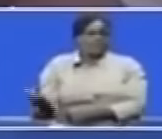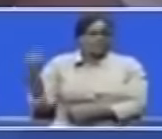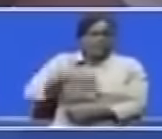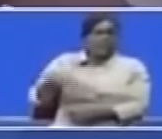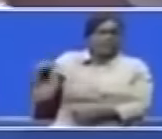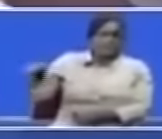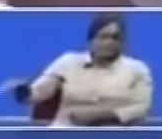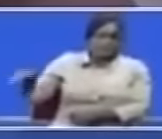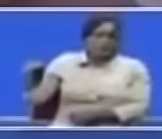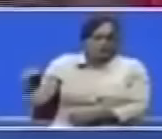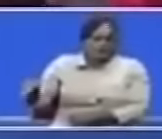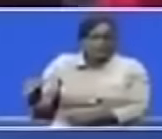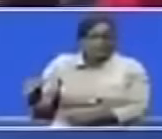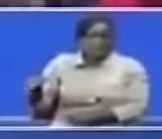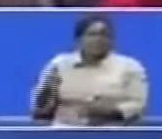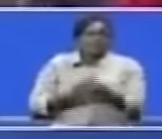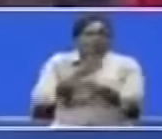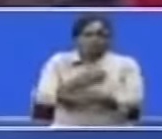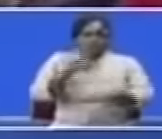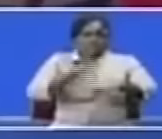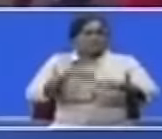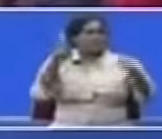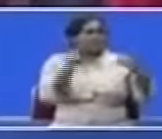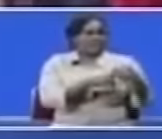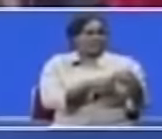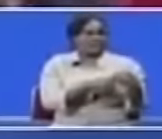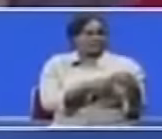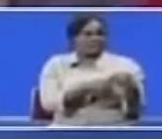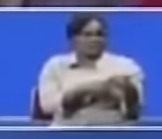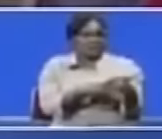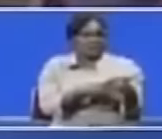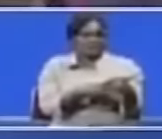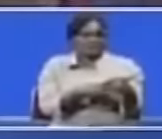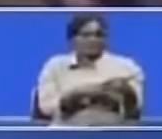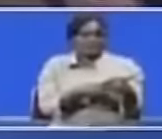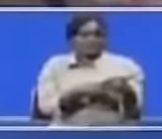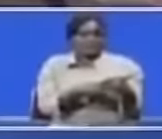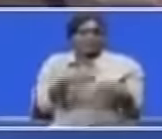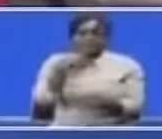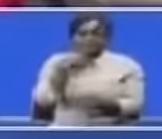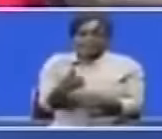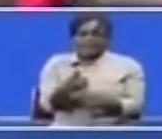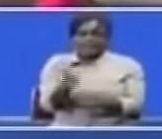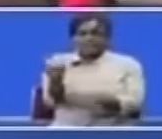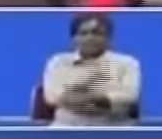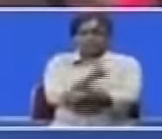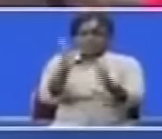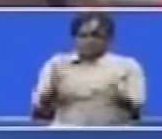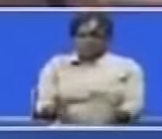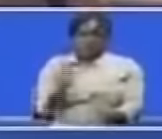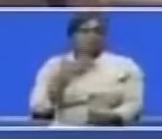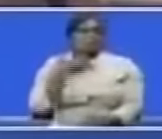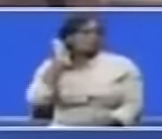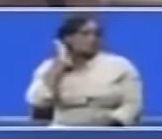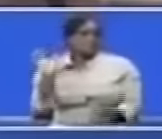saa 10:45 nimefuka hapa saa 1:30. Na ninaenda kasi chuta. Alafu ukiambia masupervisor wetu hataki